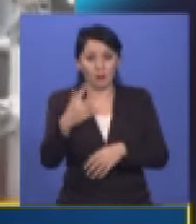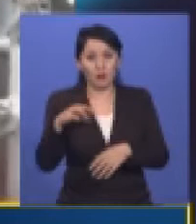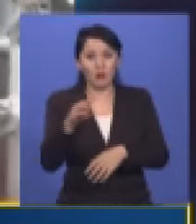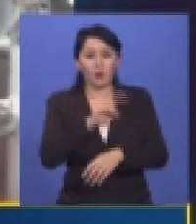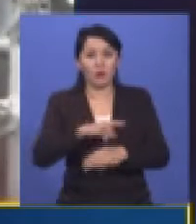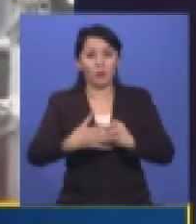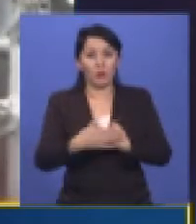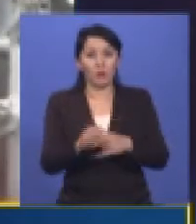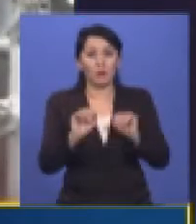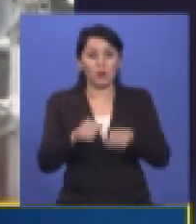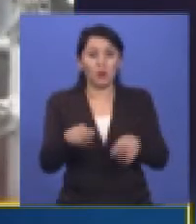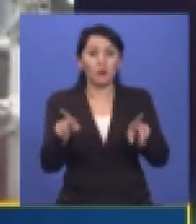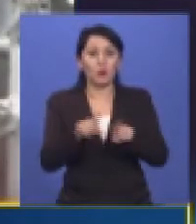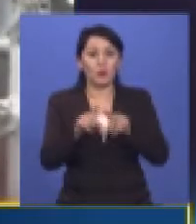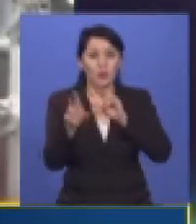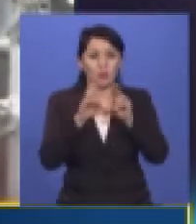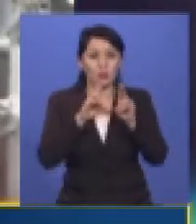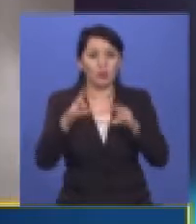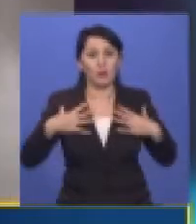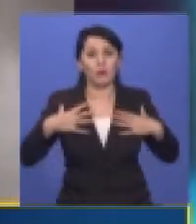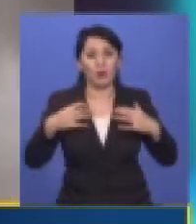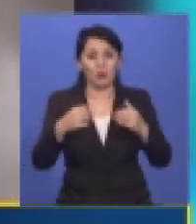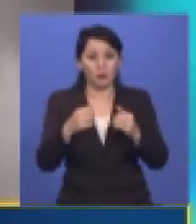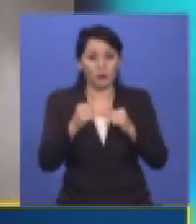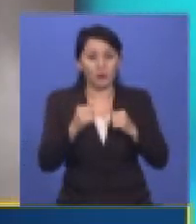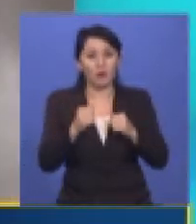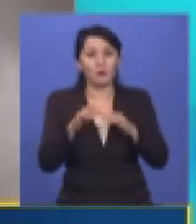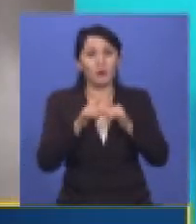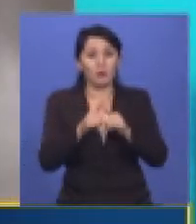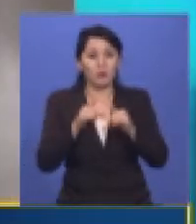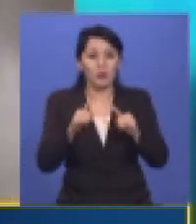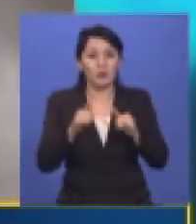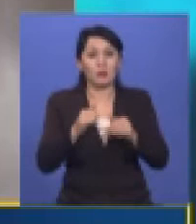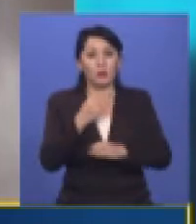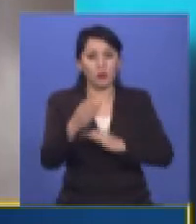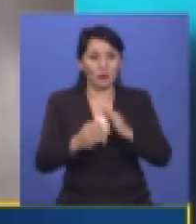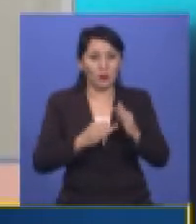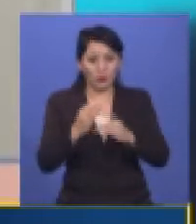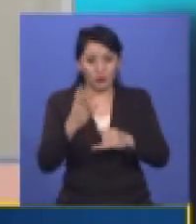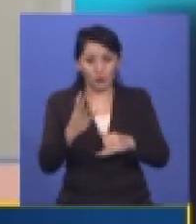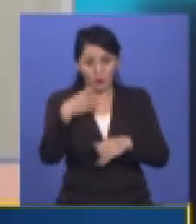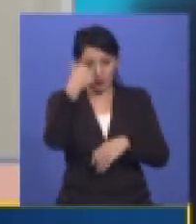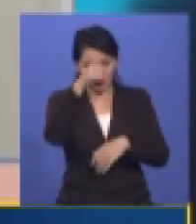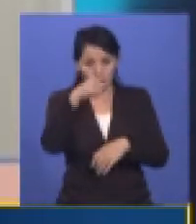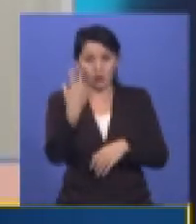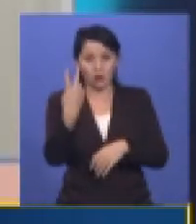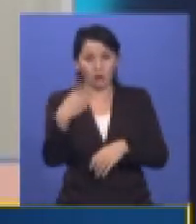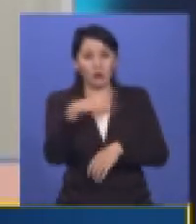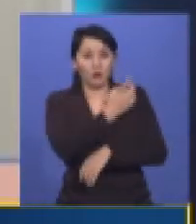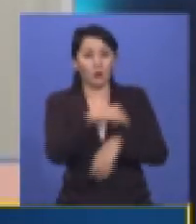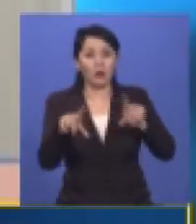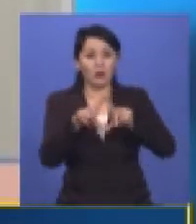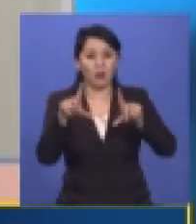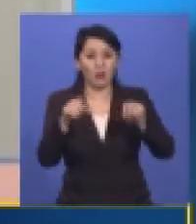жұмыс орнын ашуға мүмкіндік береді. Сондай-ақ жиында денсаулық сақтау инфрақұрылымын дамыту мәселесі көтерілді. 4 жылда 20